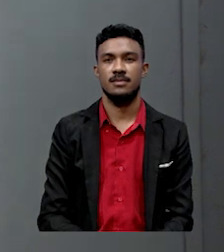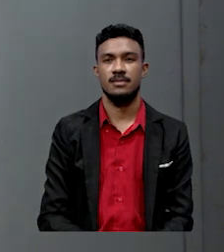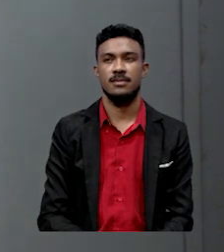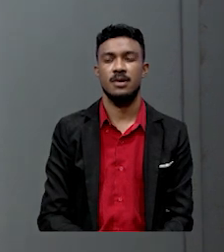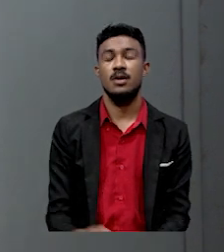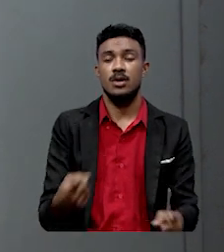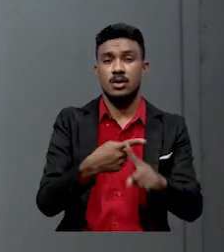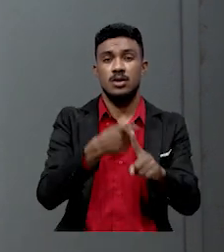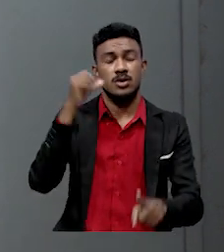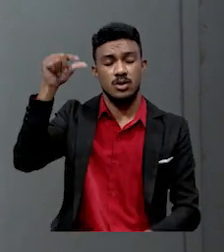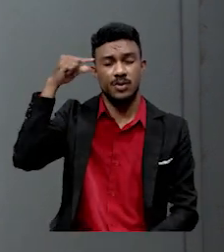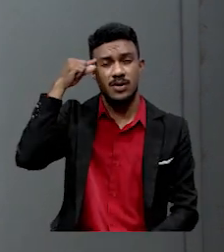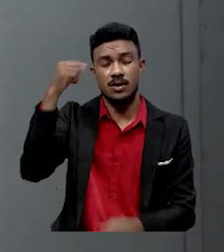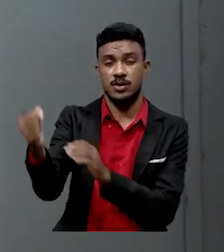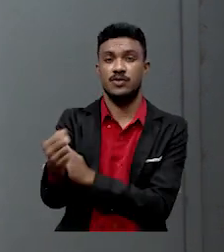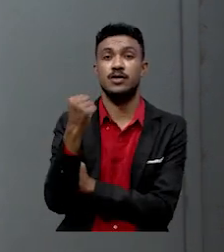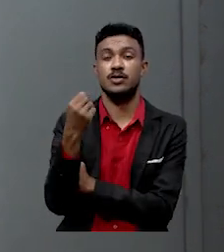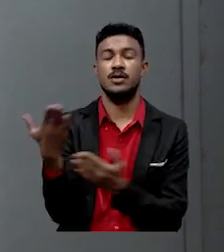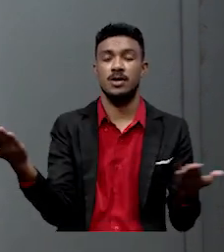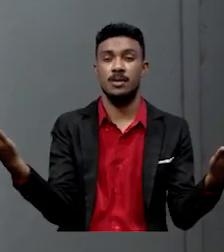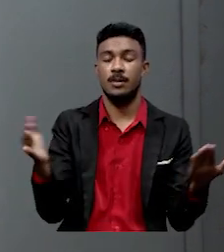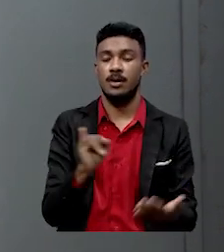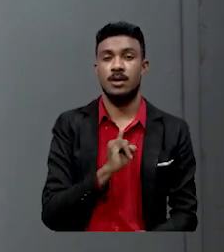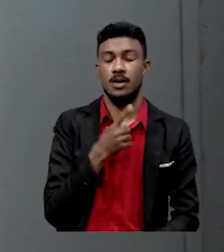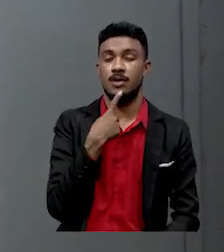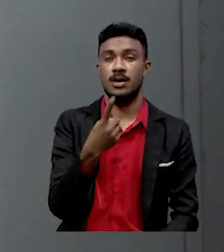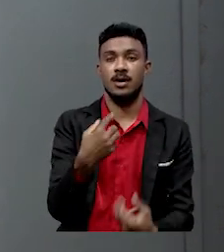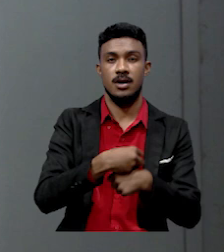usi parte governo esforso ne be maka unya wate te ona nene halona